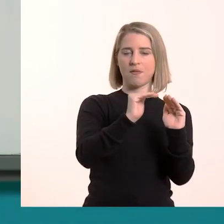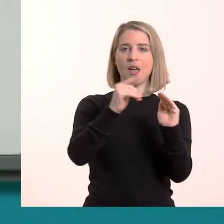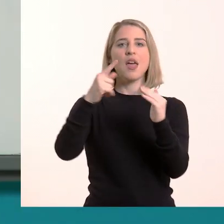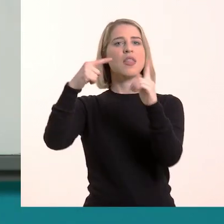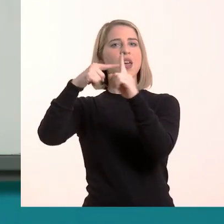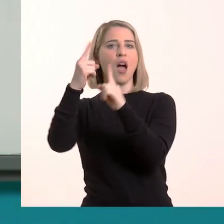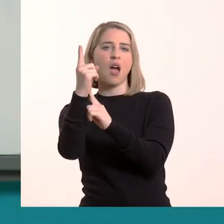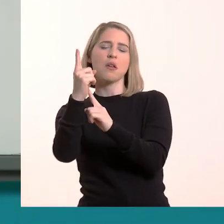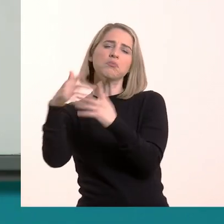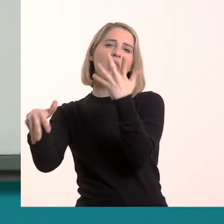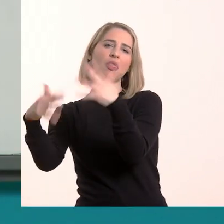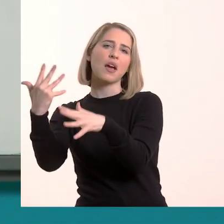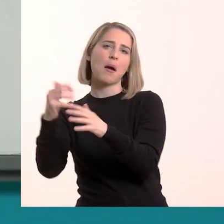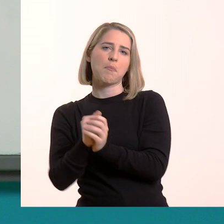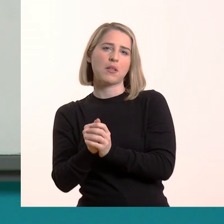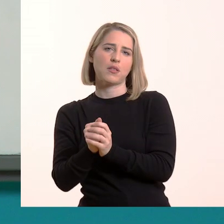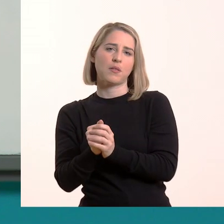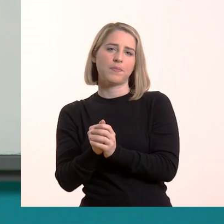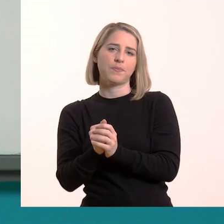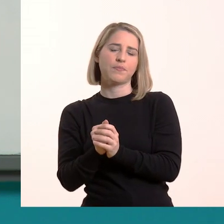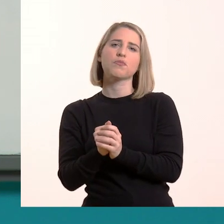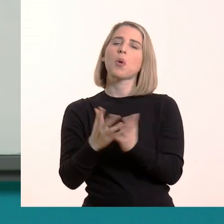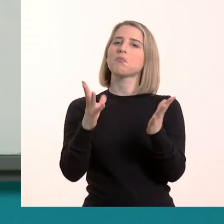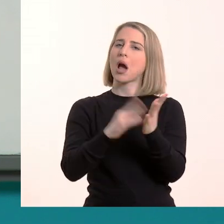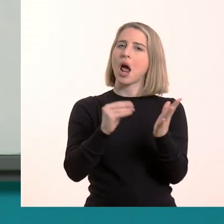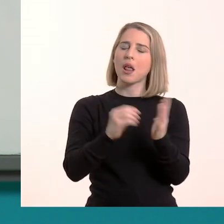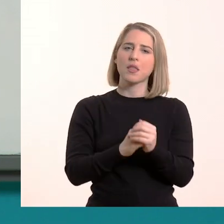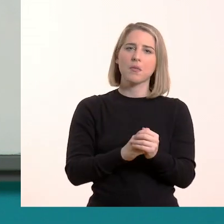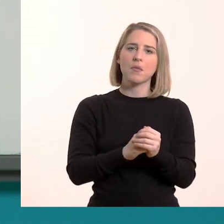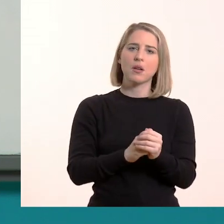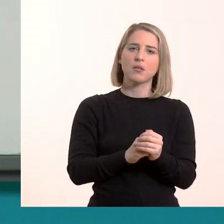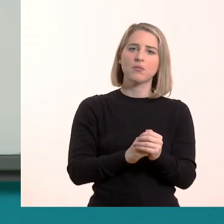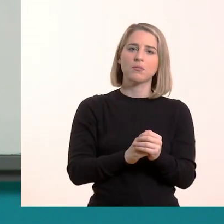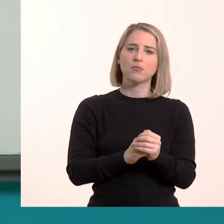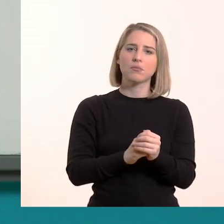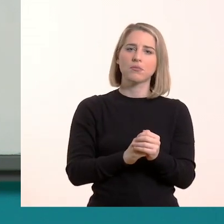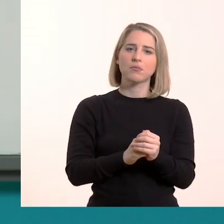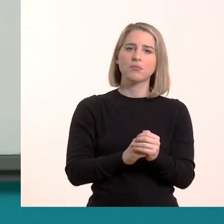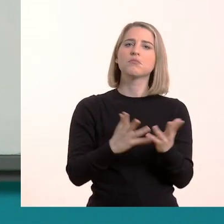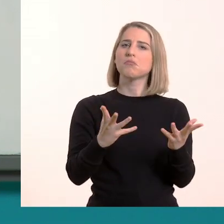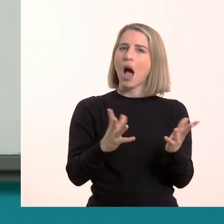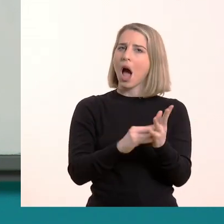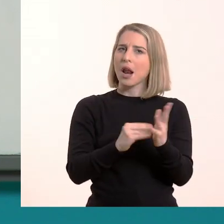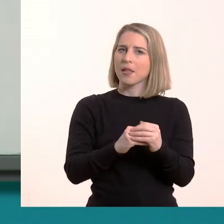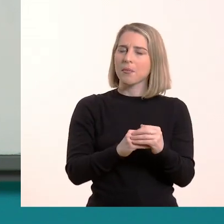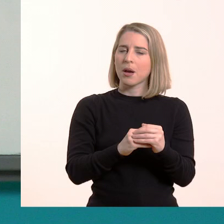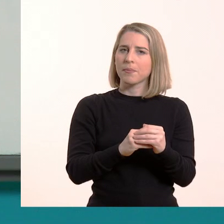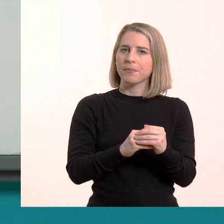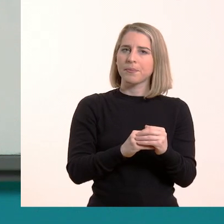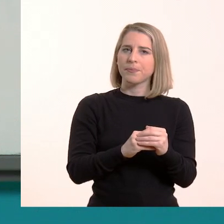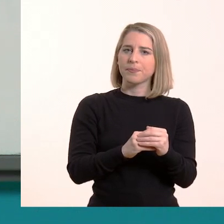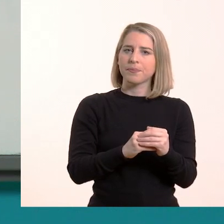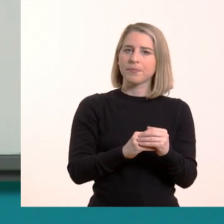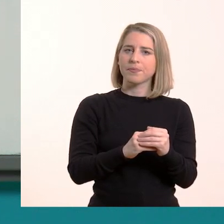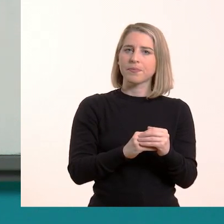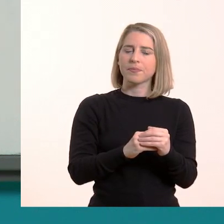Ας κάνω και ένα με 1000. Ας πούμε τον ίδιο αριθμό με ένα μηδενικό παραπάνω. Το